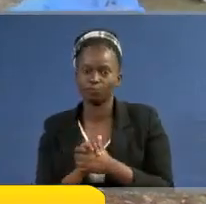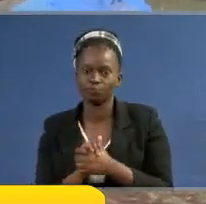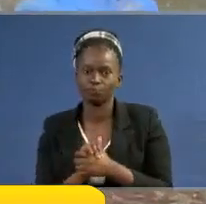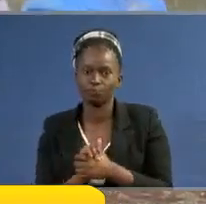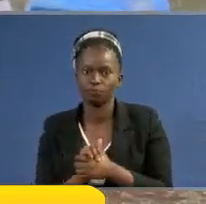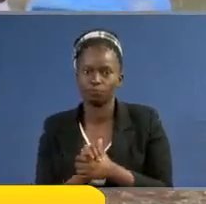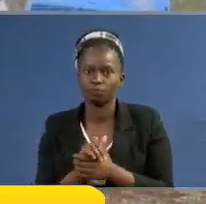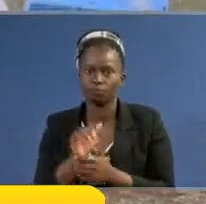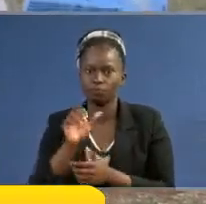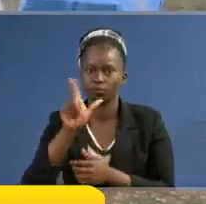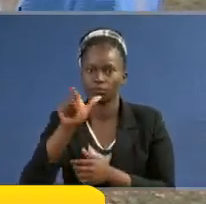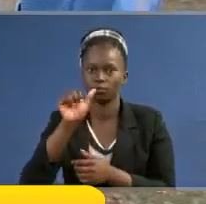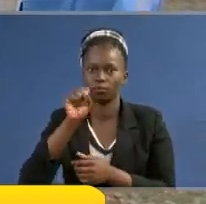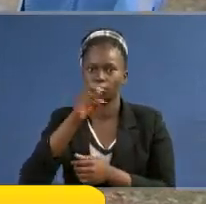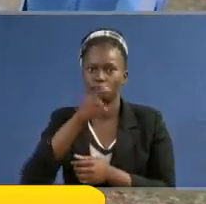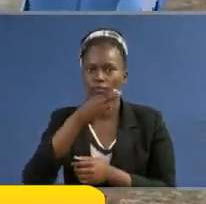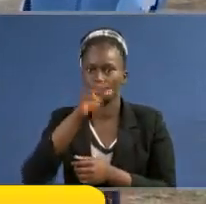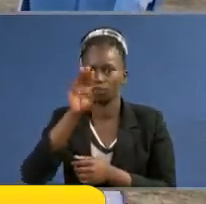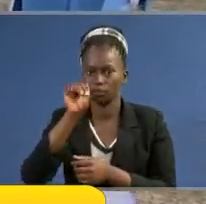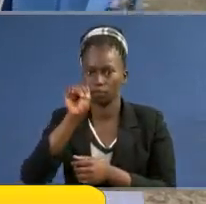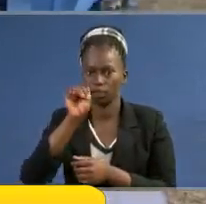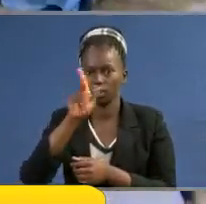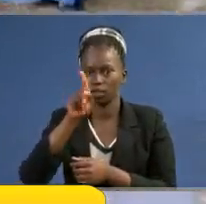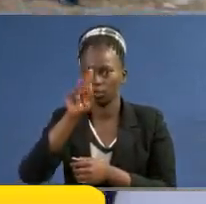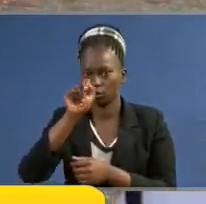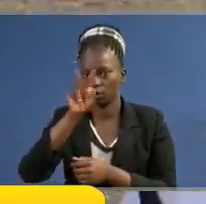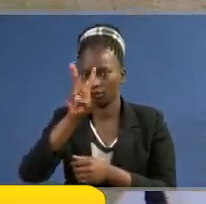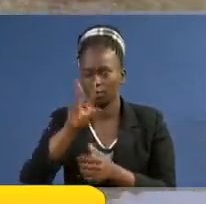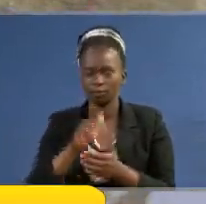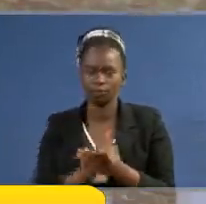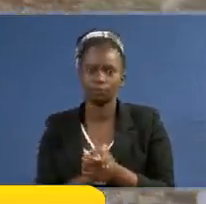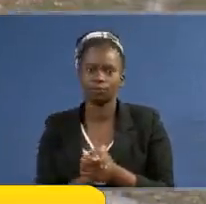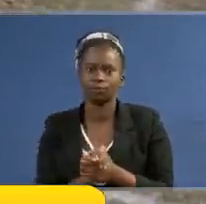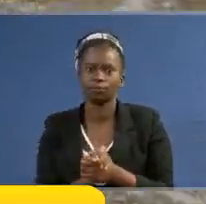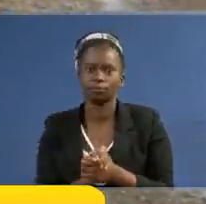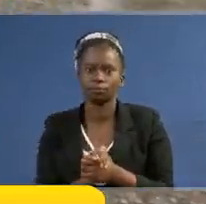Laban Shaban, KUTV.